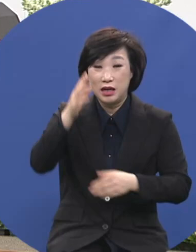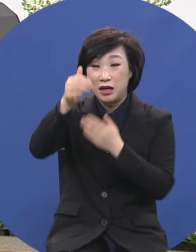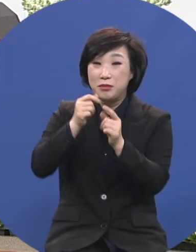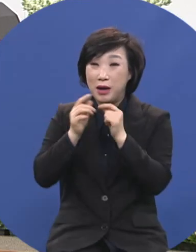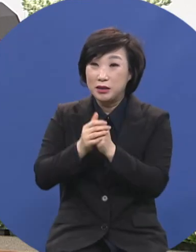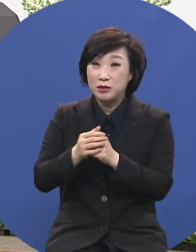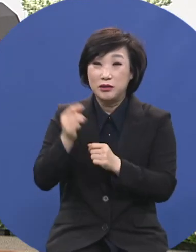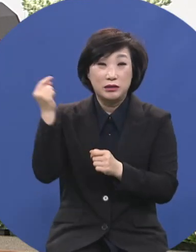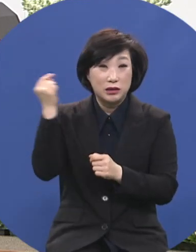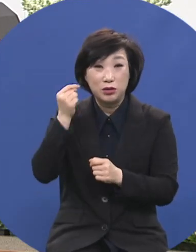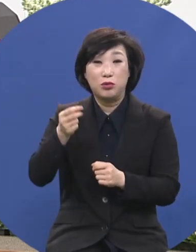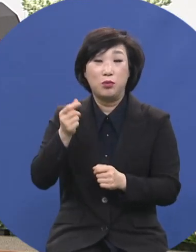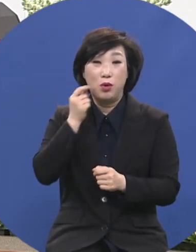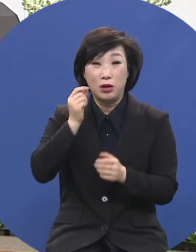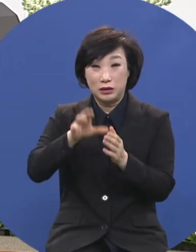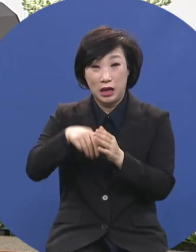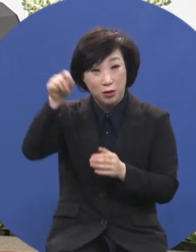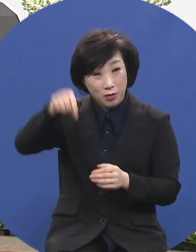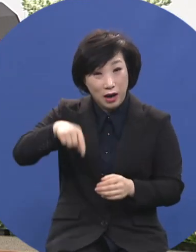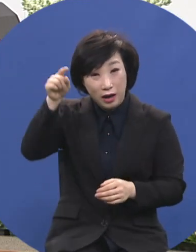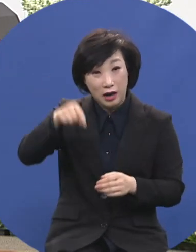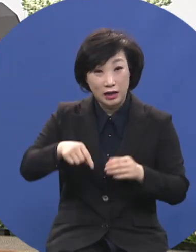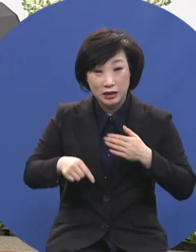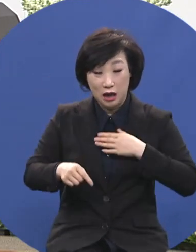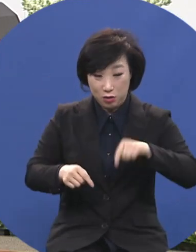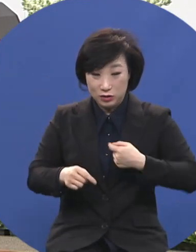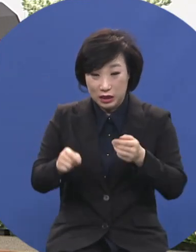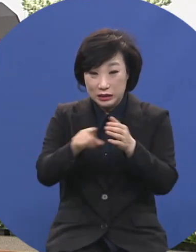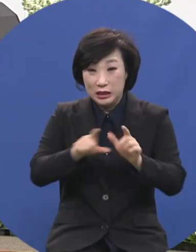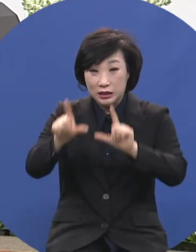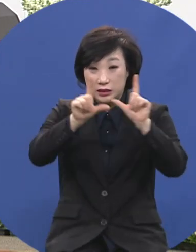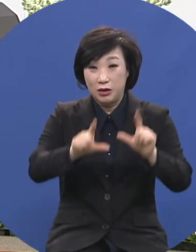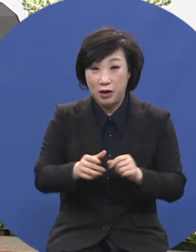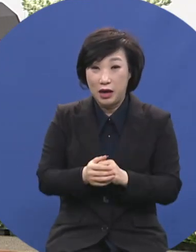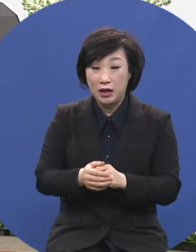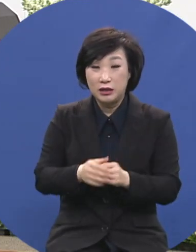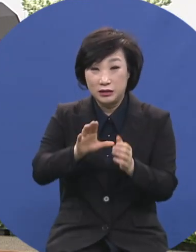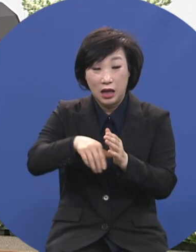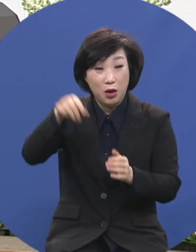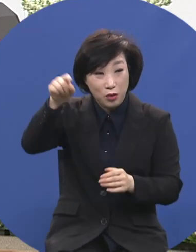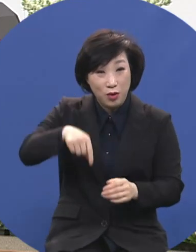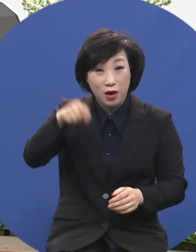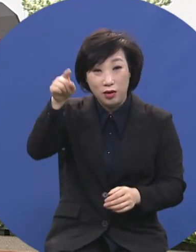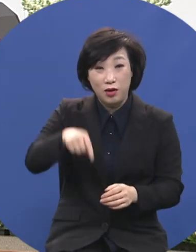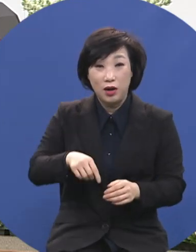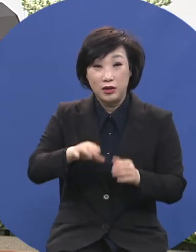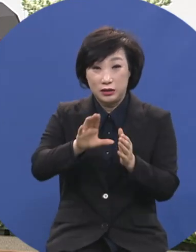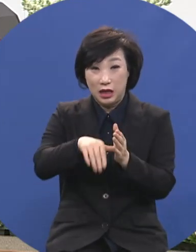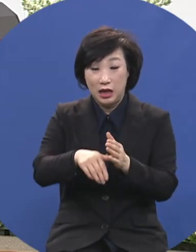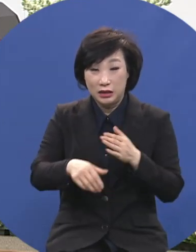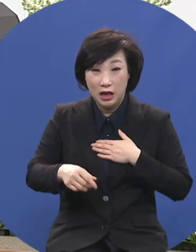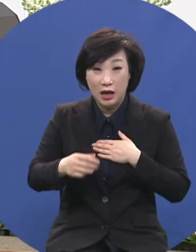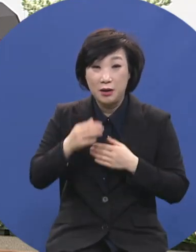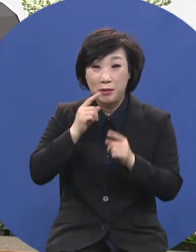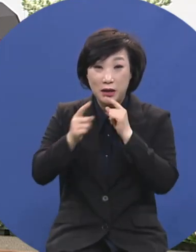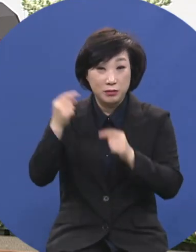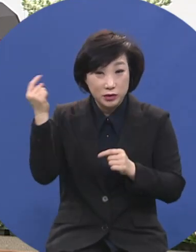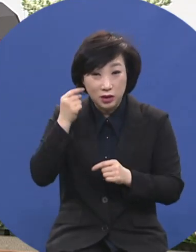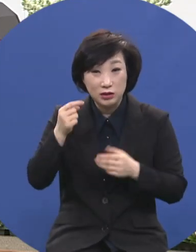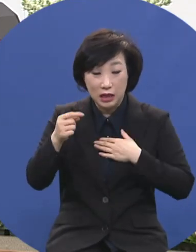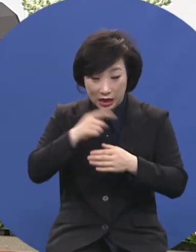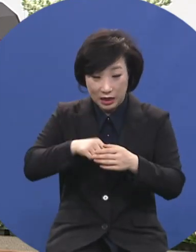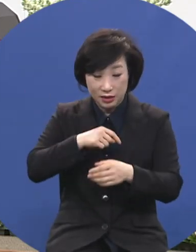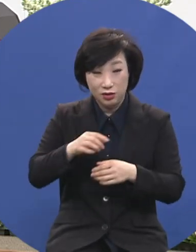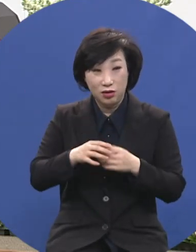말씀에 들리지 않을 때가 와. 나 혼자 신앙생활을 했다가 곧온다 이 말이에요. 그때 과연 들었던 말씀이 내 속에서